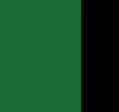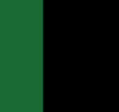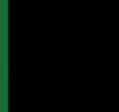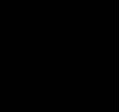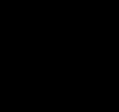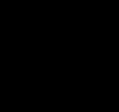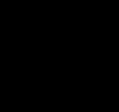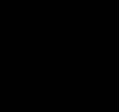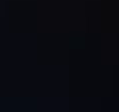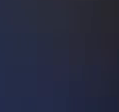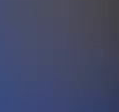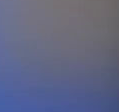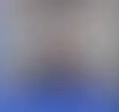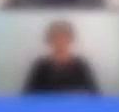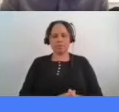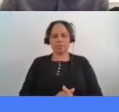الرحيم.